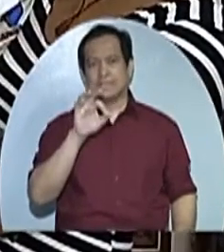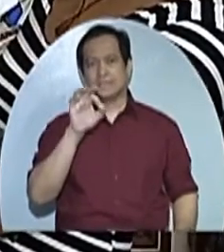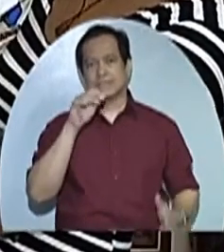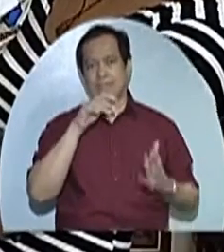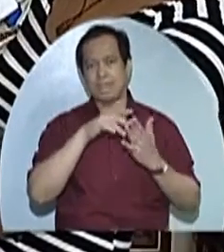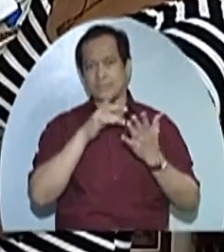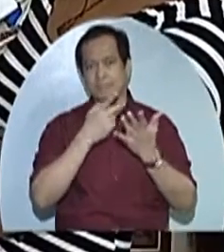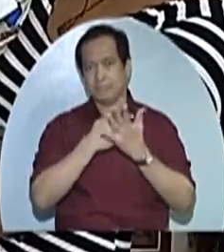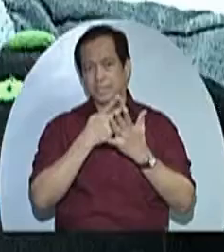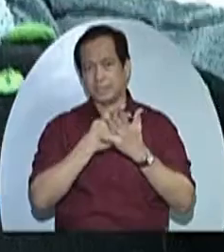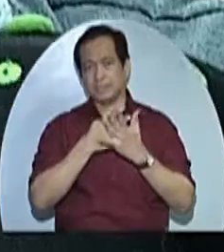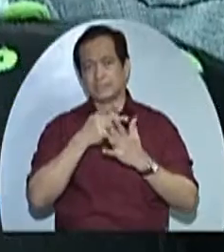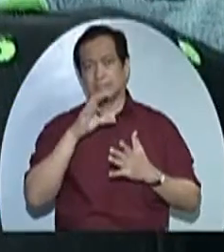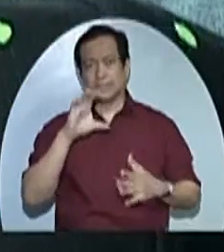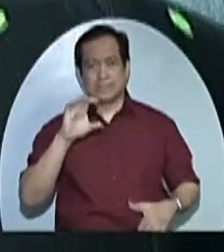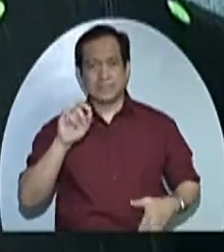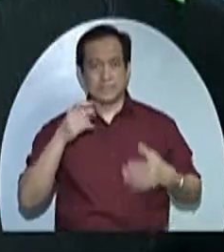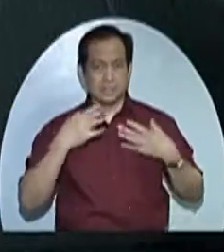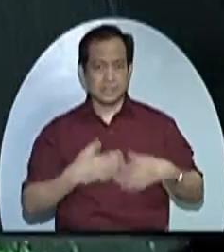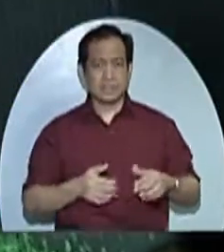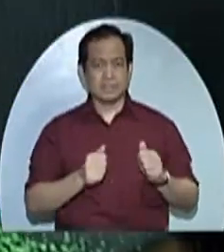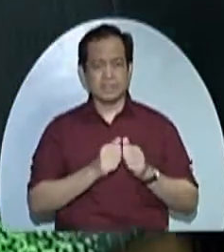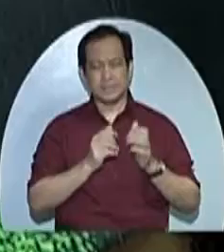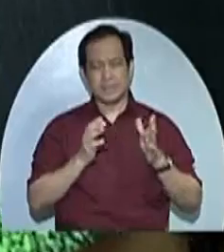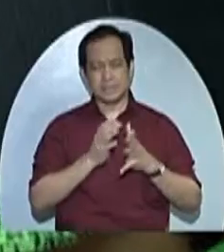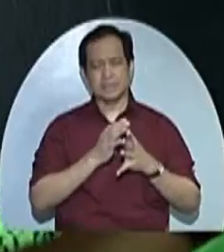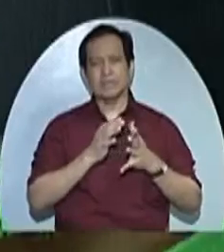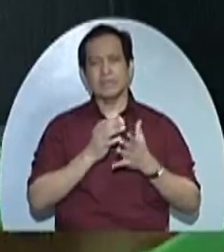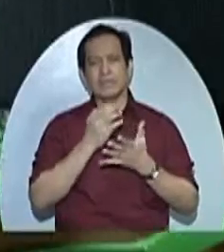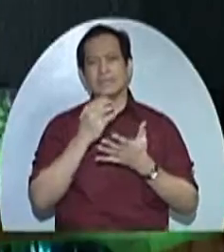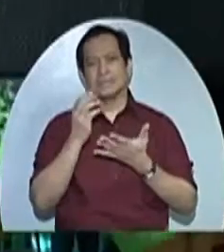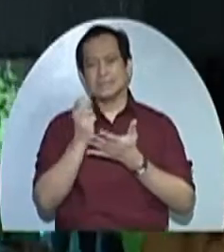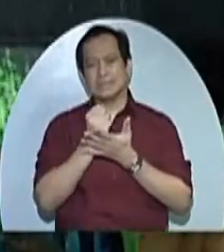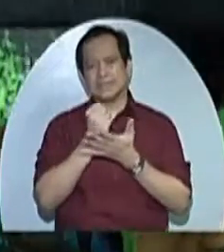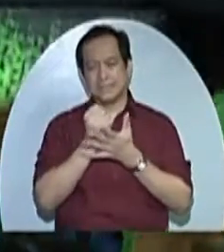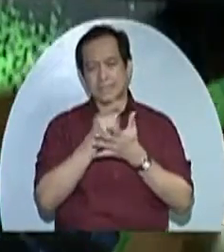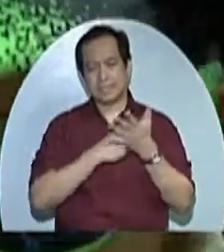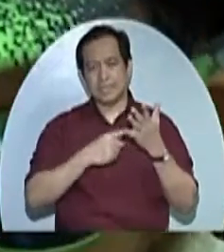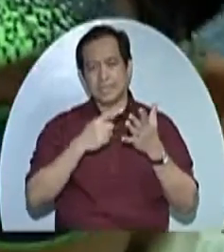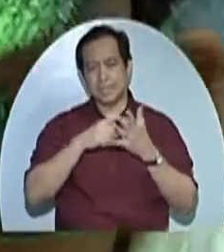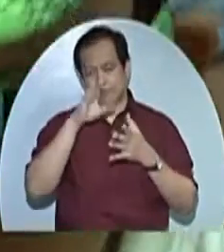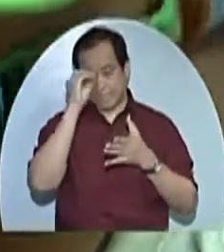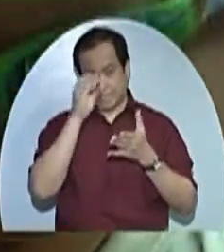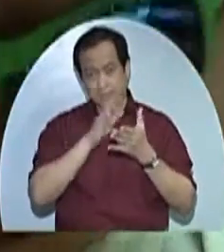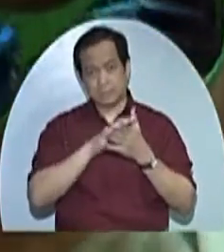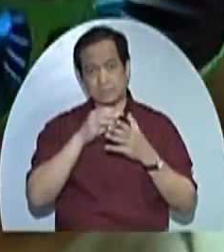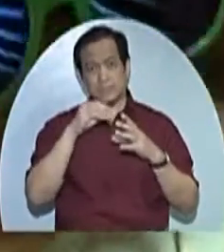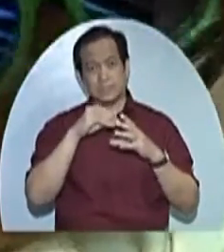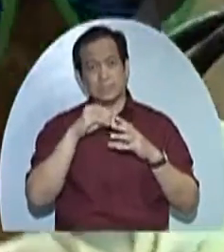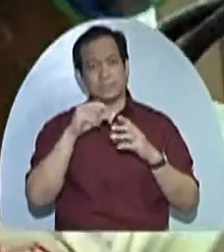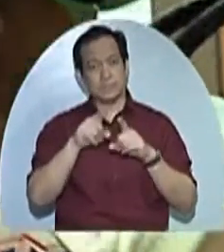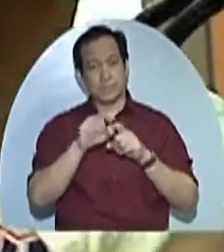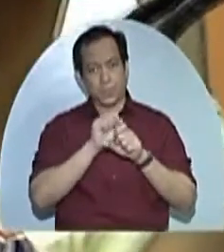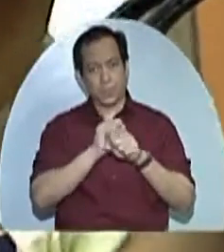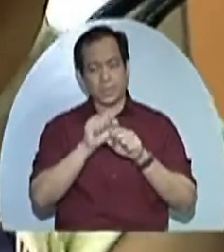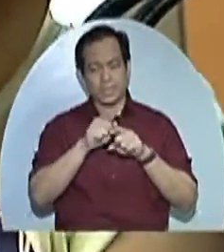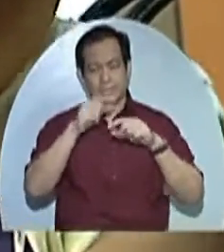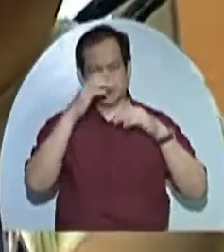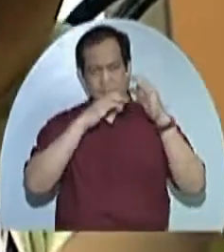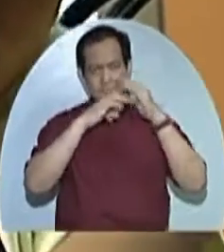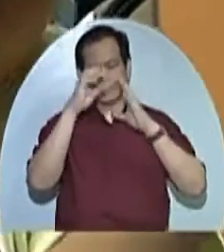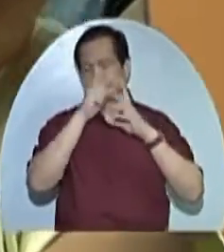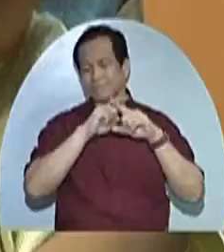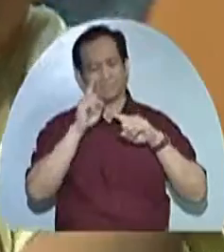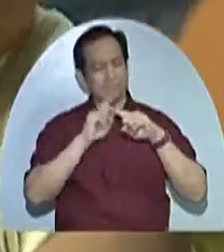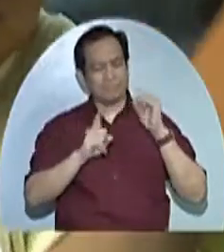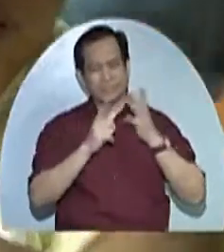19,000 daw yung CT scan niya. Sa liit ng kinikita ng asawa ni Estrella sa pagka-construction, hindi nila kayang